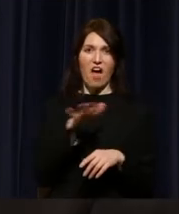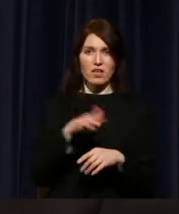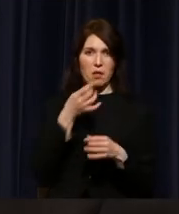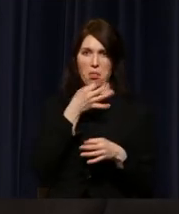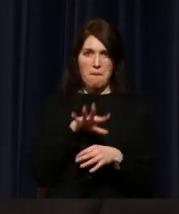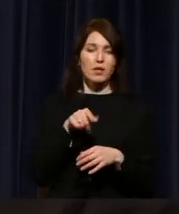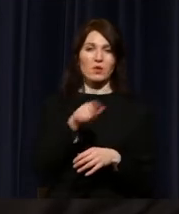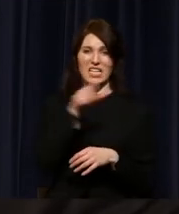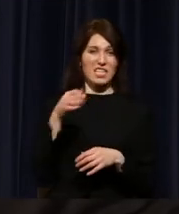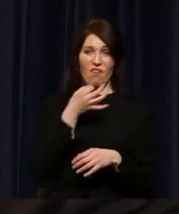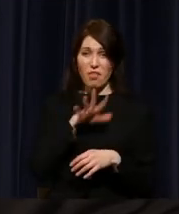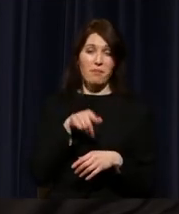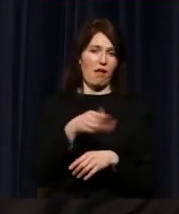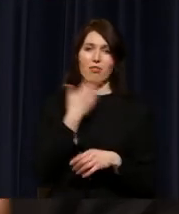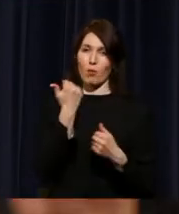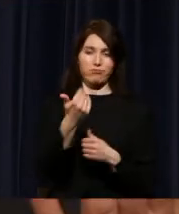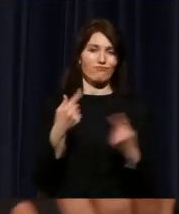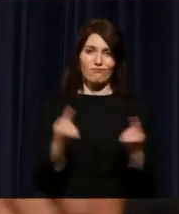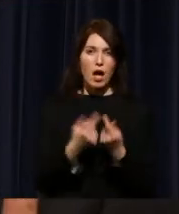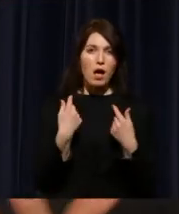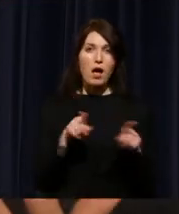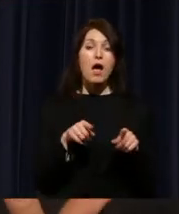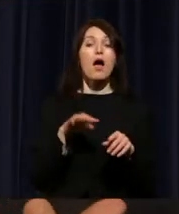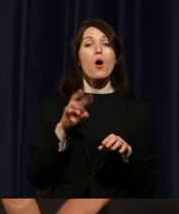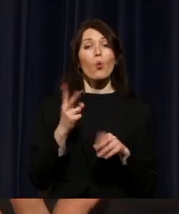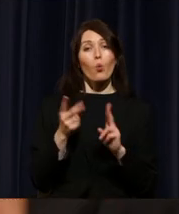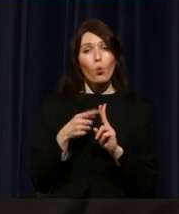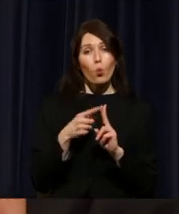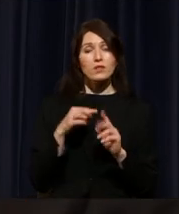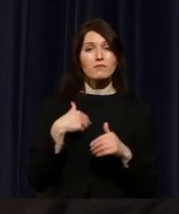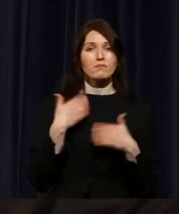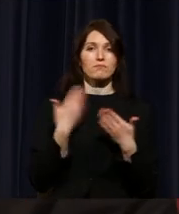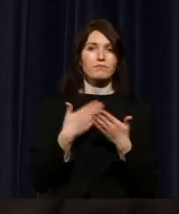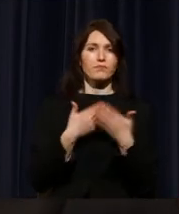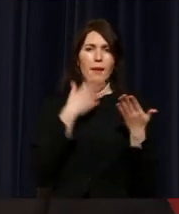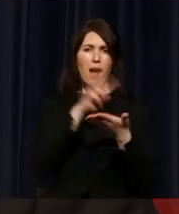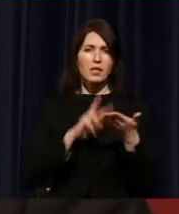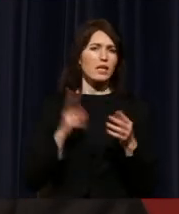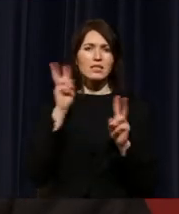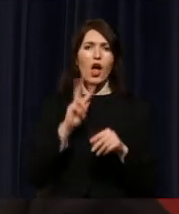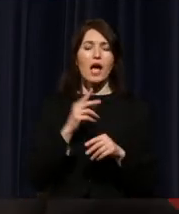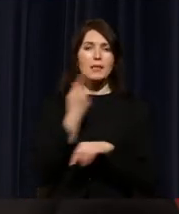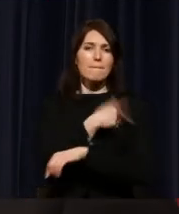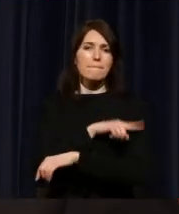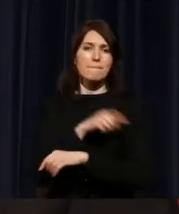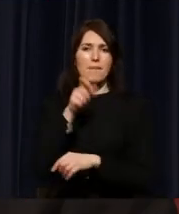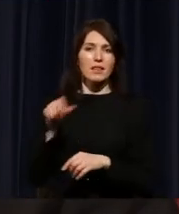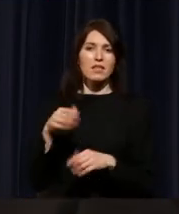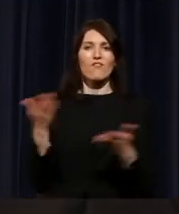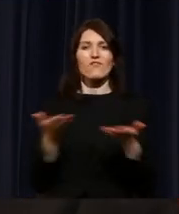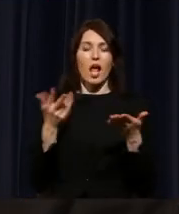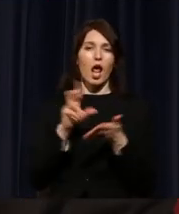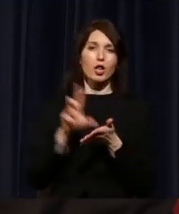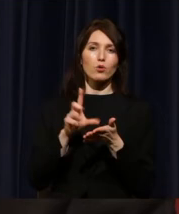nepatīk, tad tā nav tava vieta. Otrs, man liekas, veids, kā ir palasīt, es nezinu, kas tagad mediķiem ir tāds, varbūt tāda